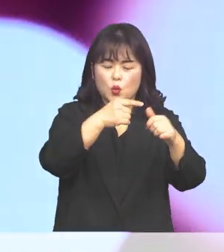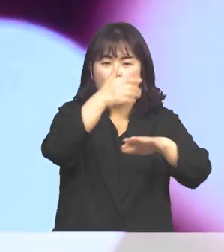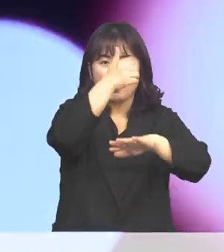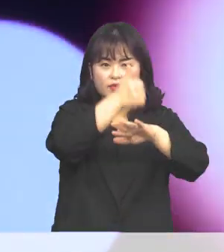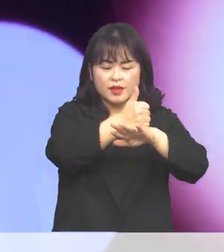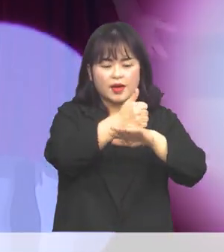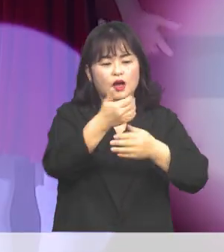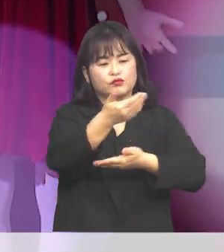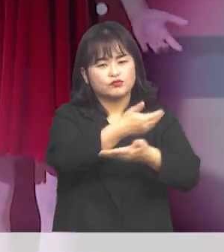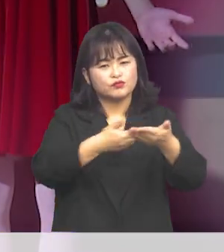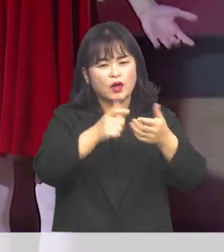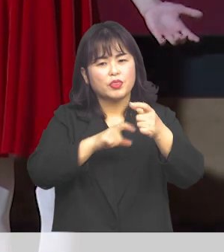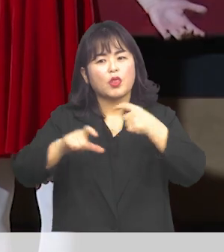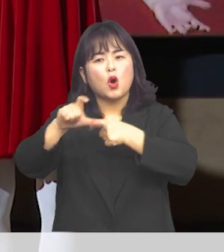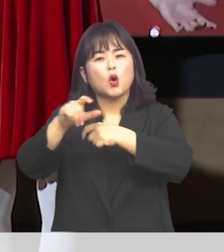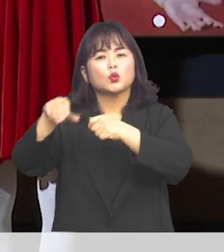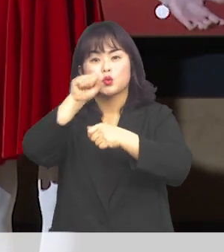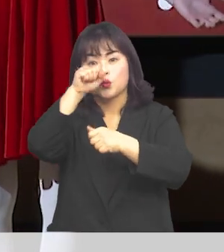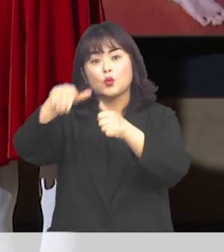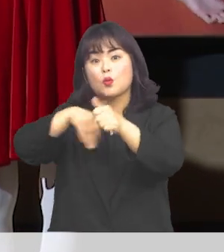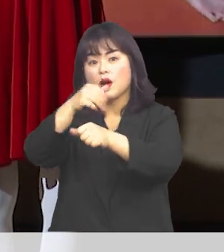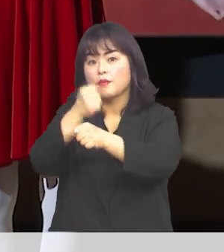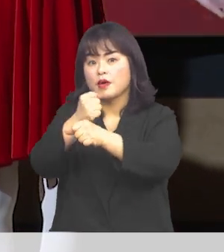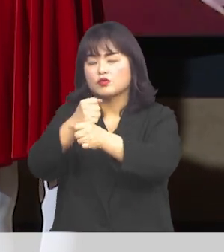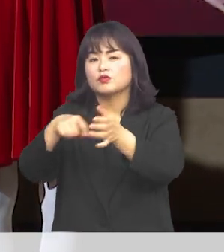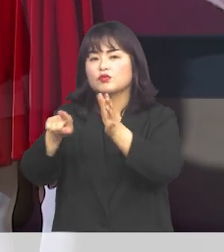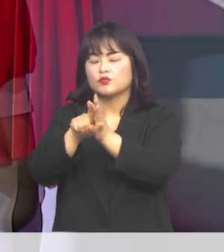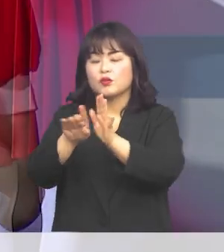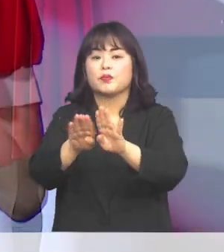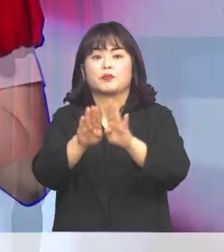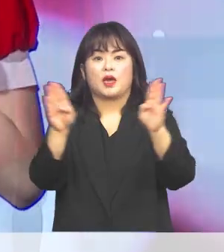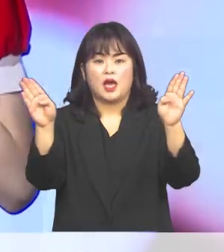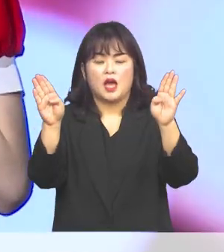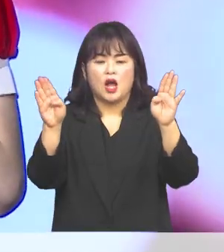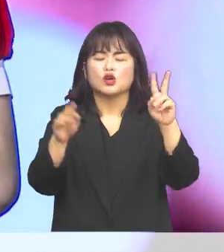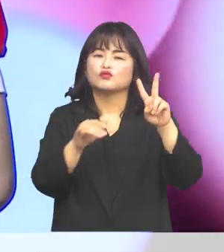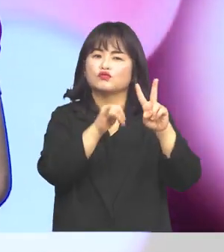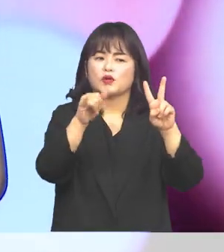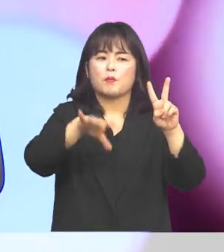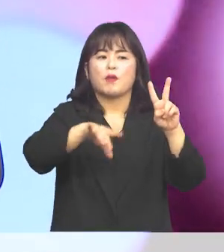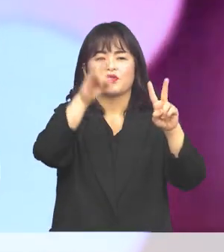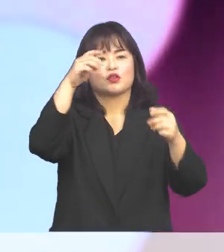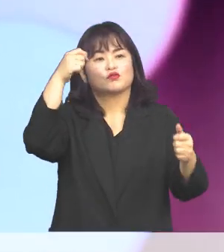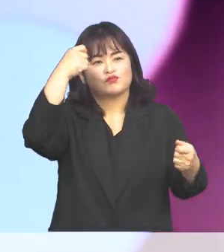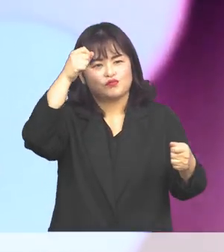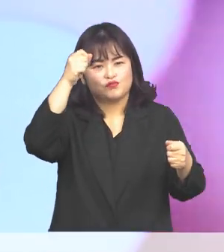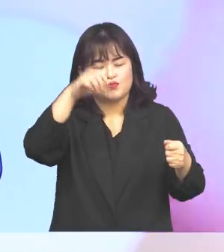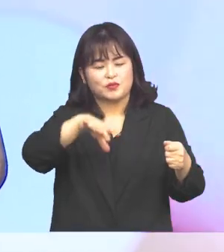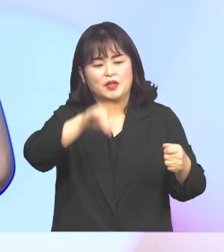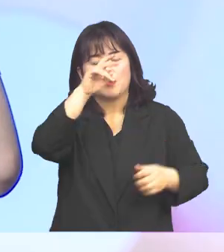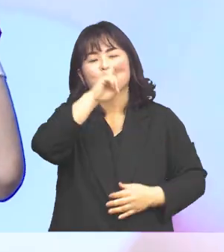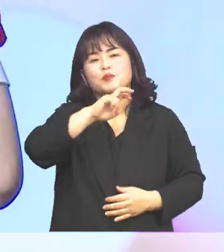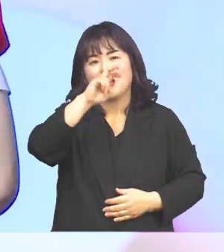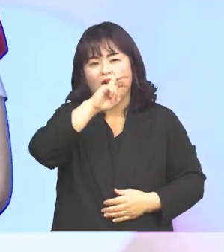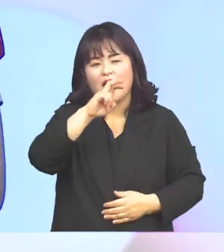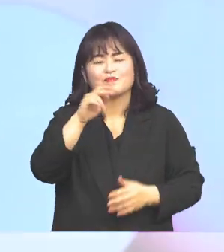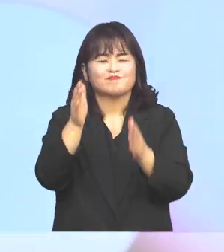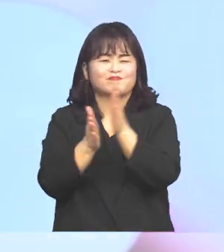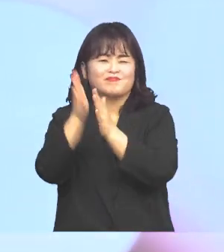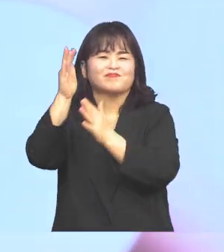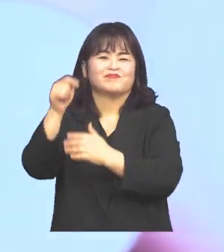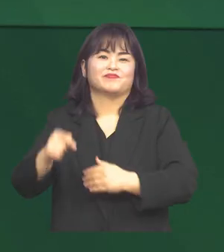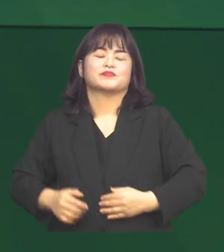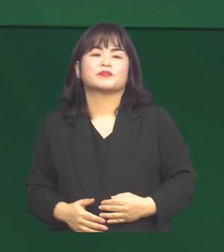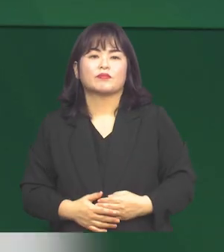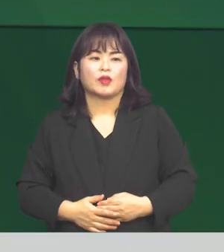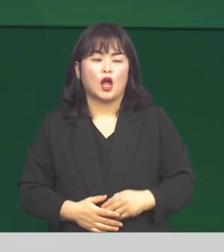성과를 나누고 더욱 나은 교육 환경을 만들기 위해 마련됐으며 두 학생의 멋진 사전 공연은 행사를 더욱